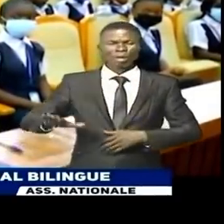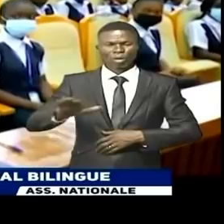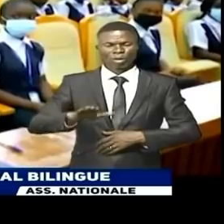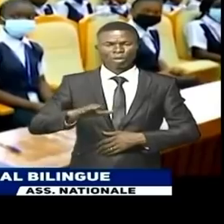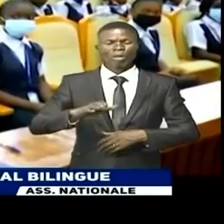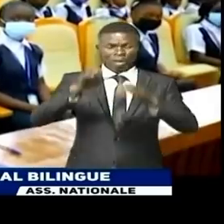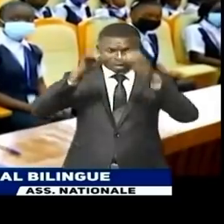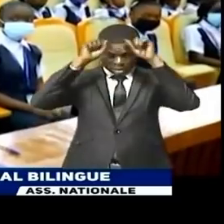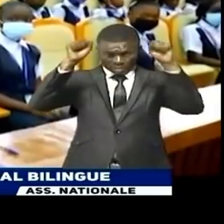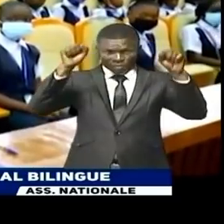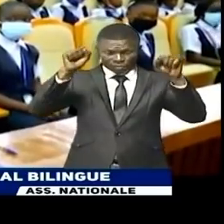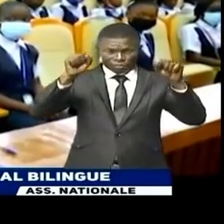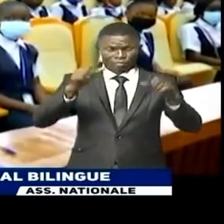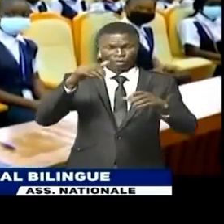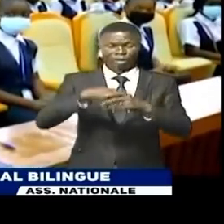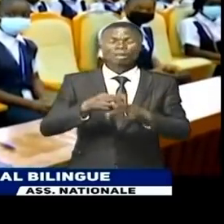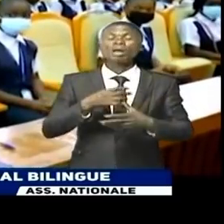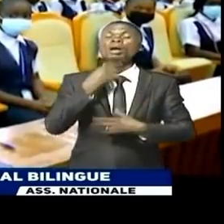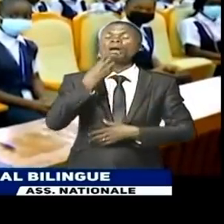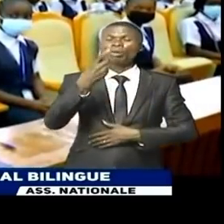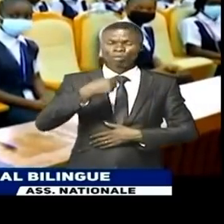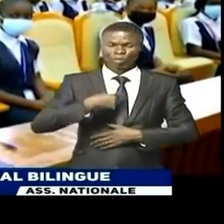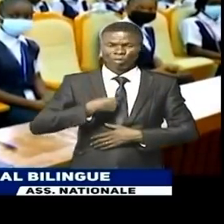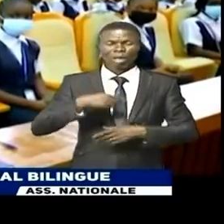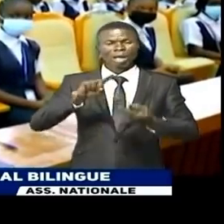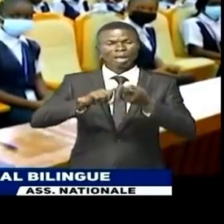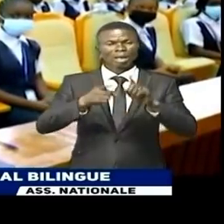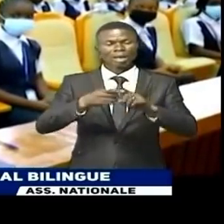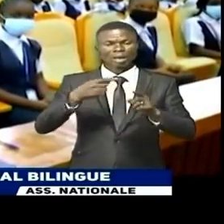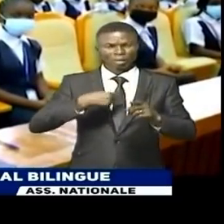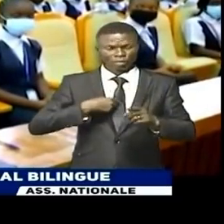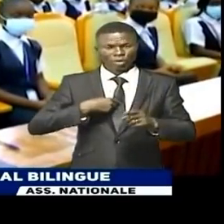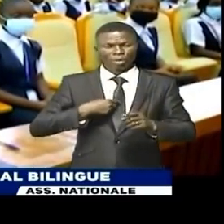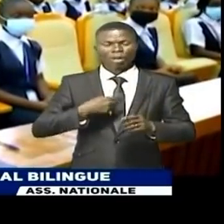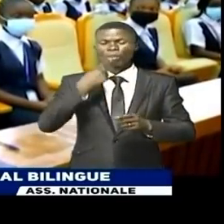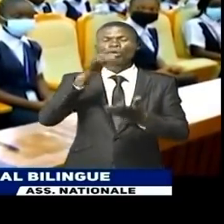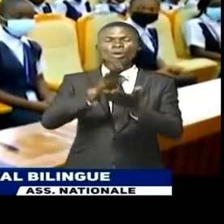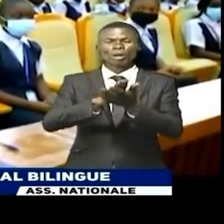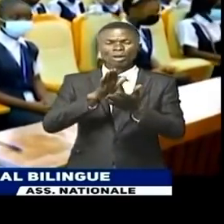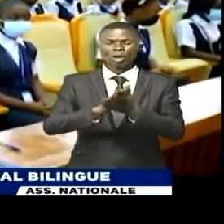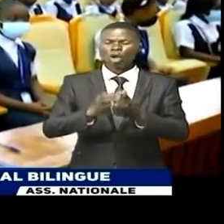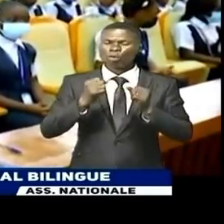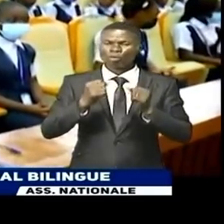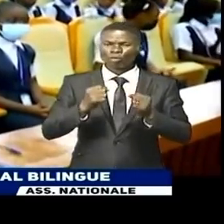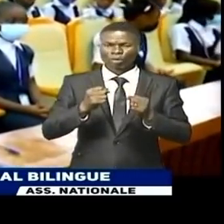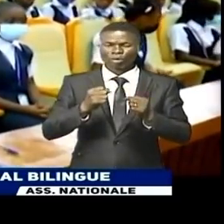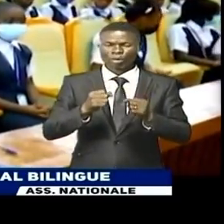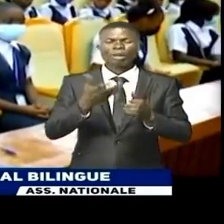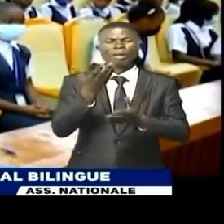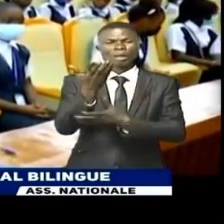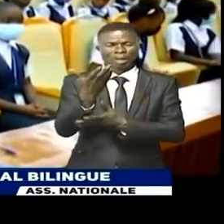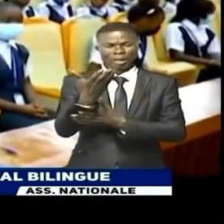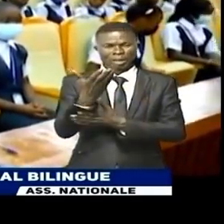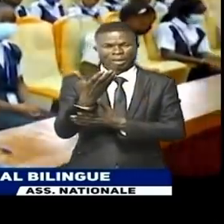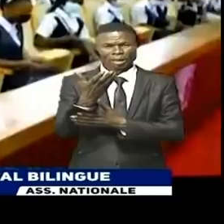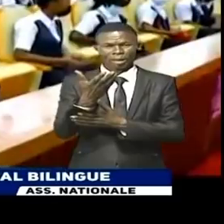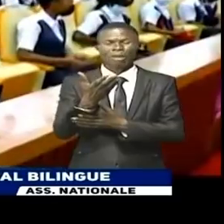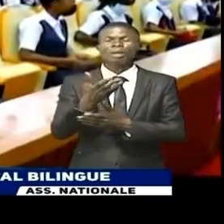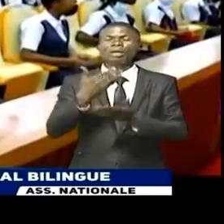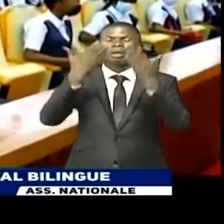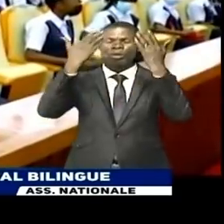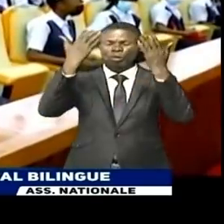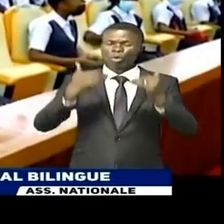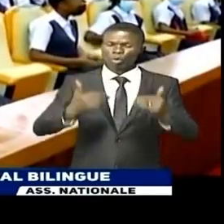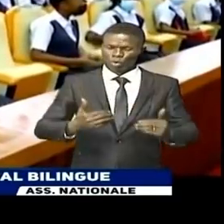président à travers ma voix mes condisciples expriment leur et merci mon cordiaux et sollicite que plaise à dieu de